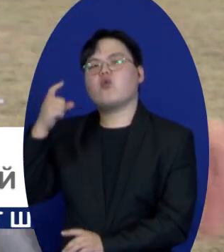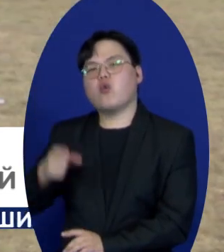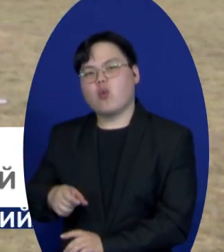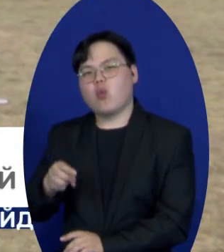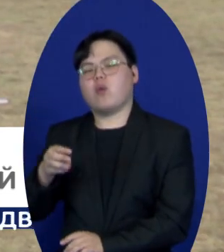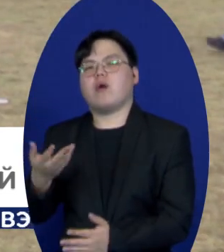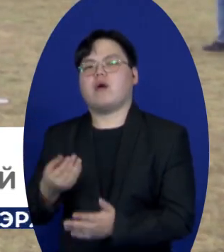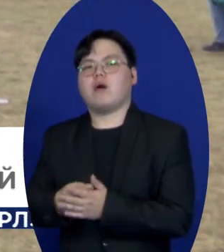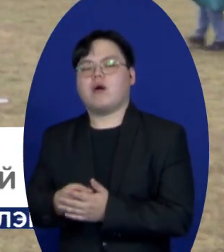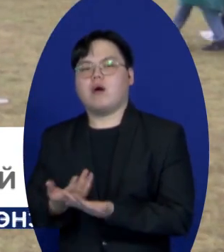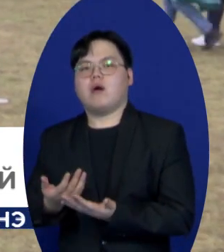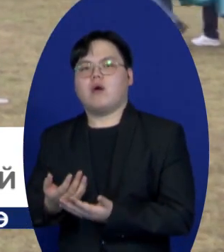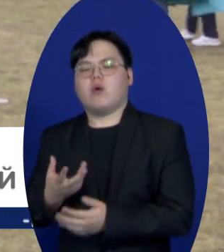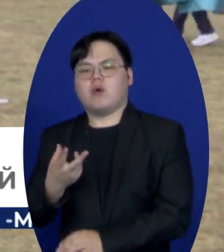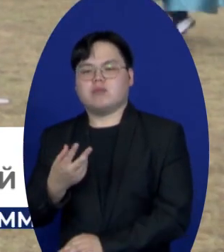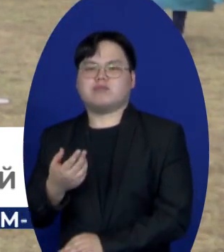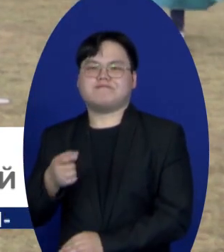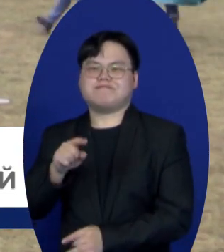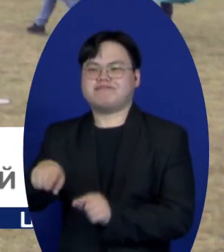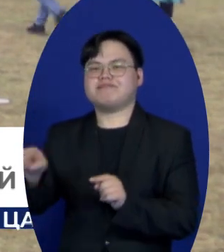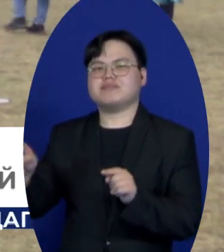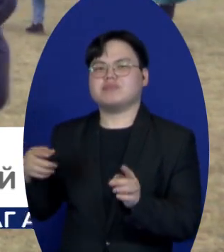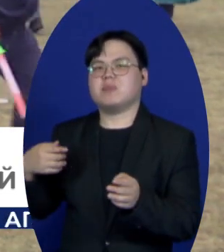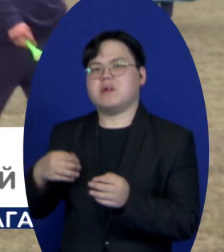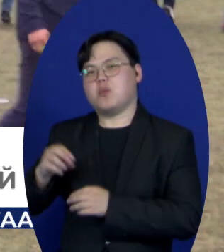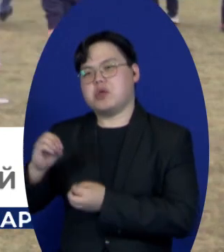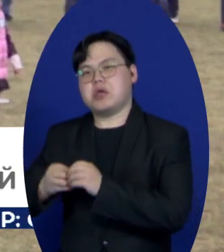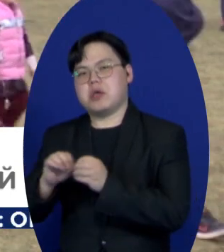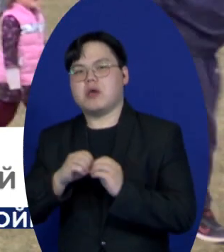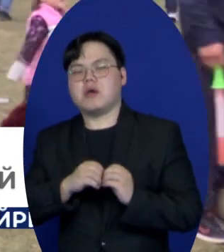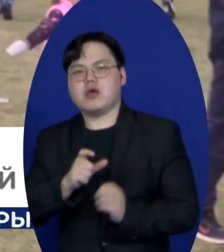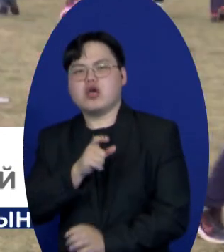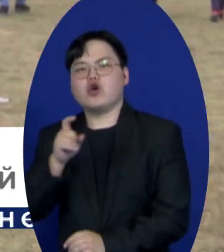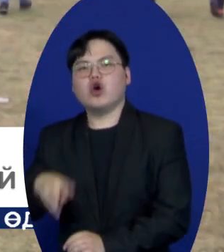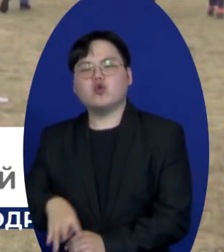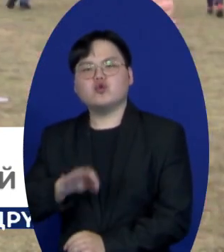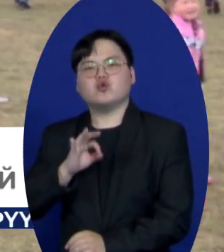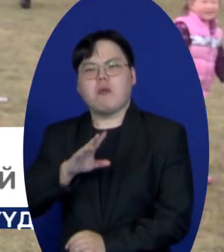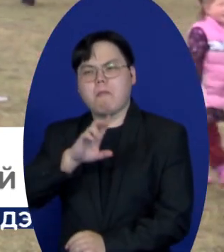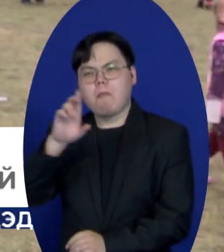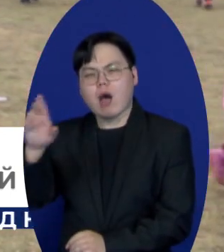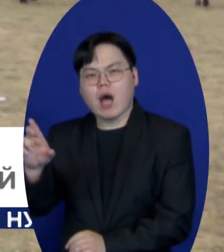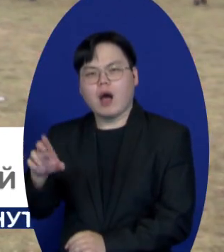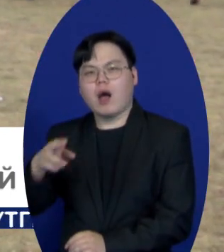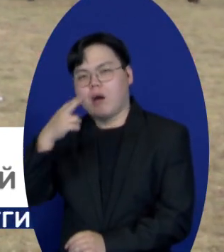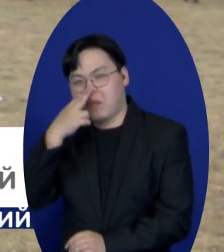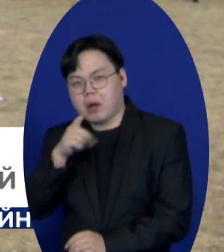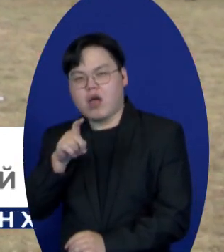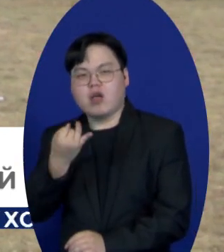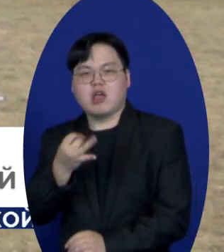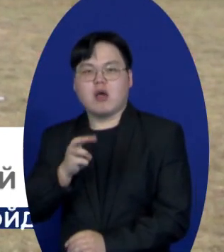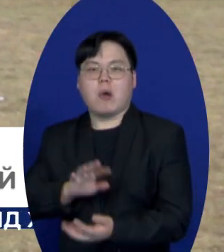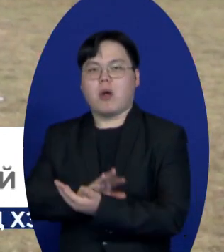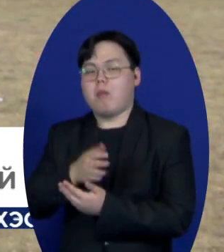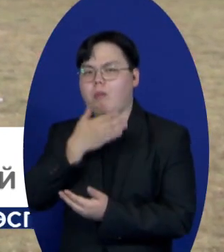дүмрийн гадаагуул нөгөө жинхэнэ аялал жуулчдын бүтээгдэхүүн чинь эрүүл байгальтайгаа, эрүүл хөхүүрийн айрагтайгаа хараад